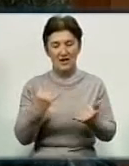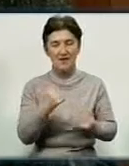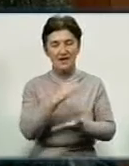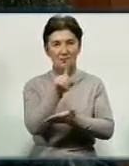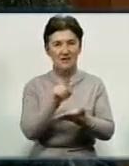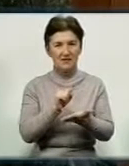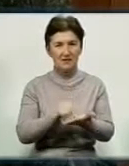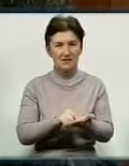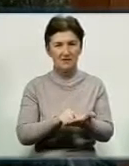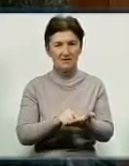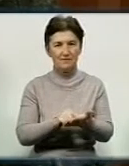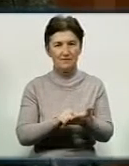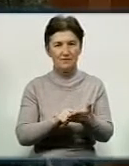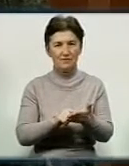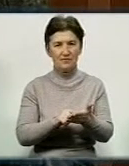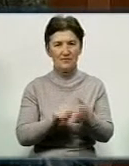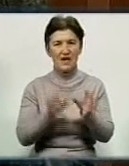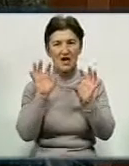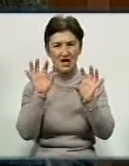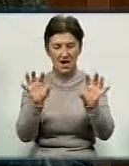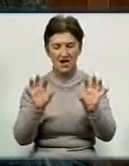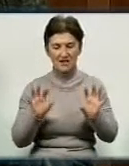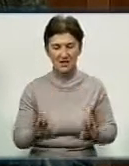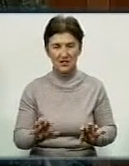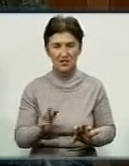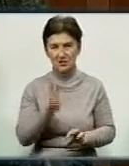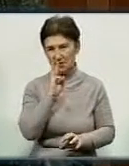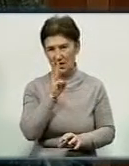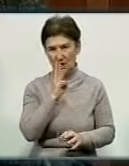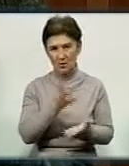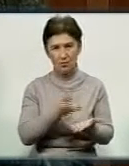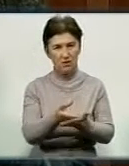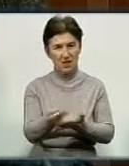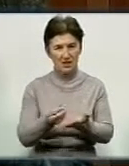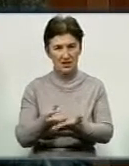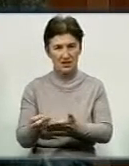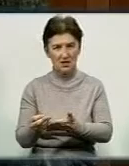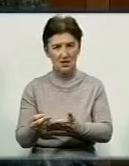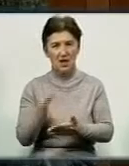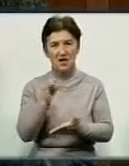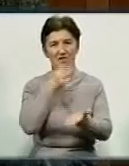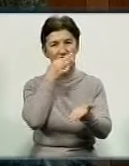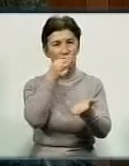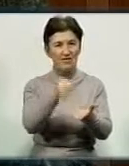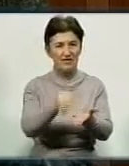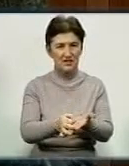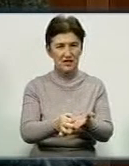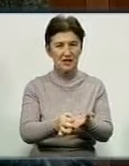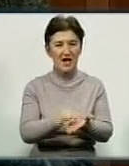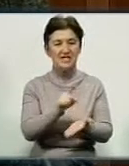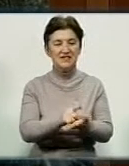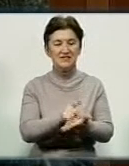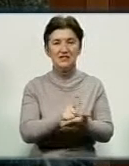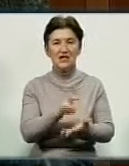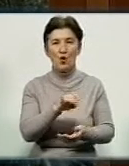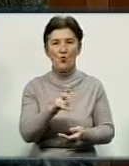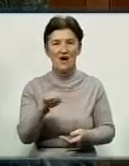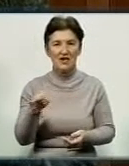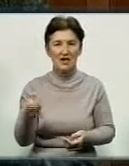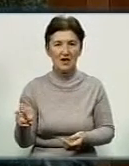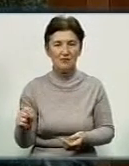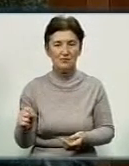і легалізації заробітних плат, детінізації ринку зайнятості, відповідальності страхувальника за своїх найманих